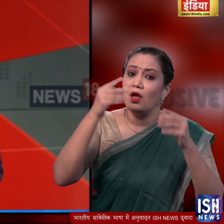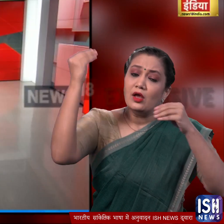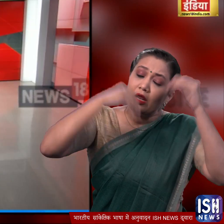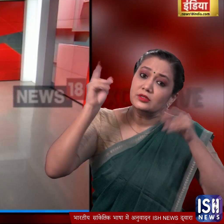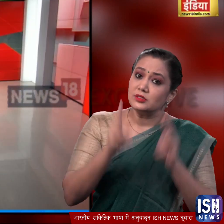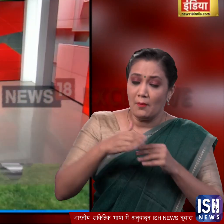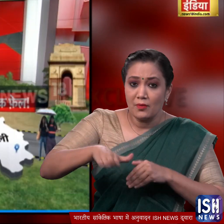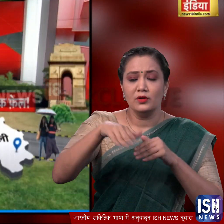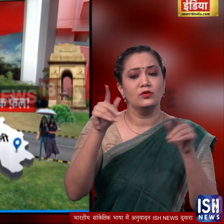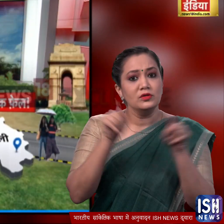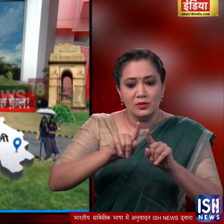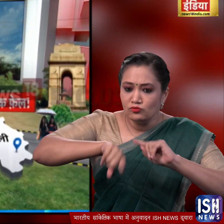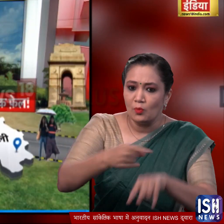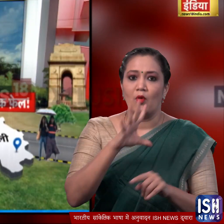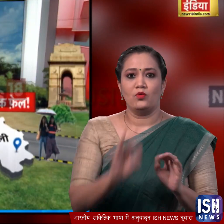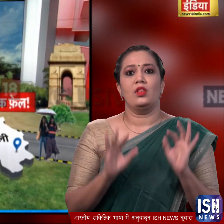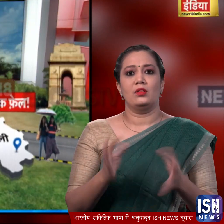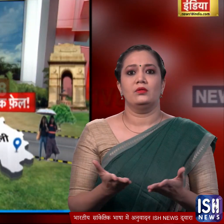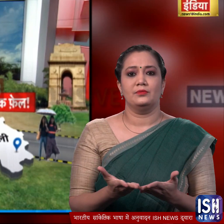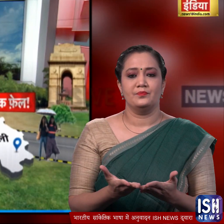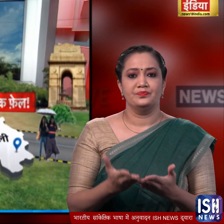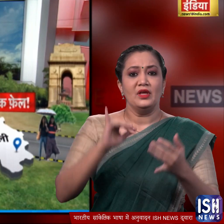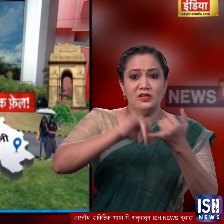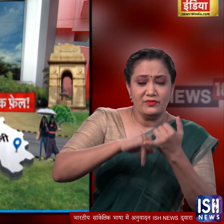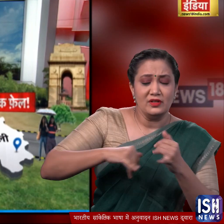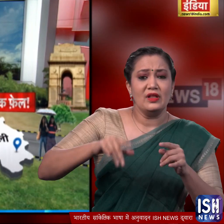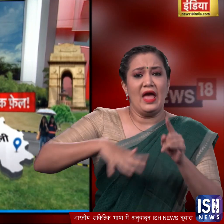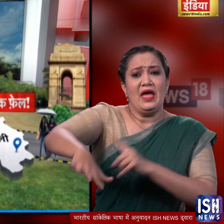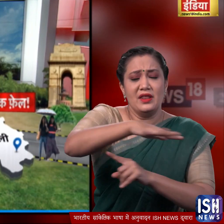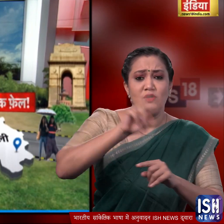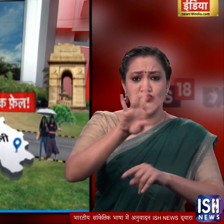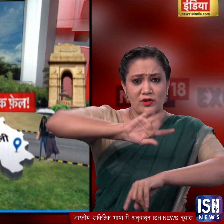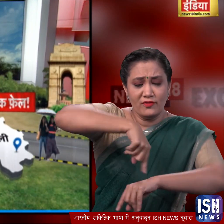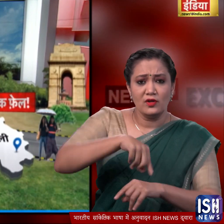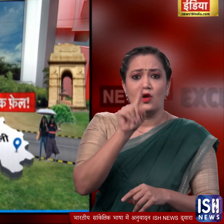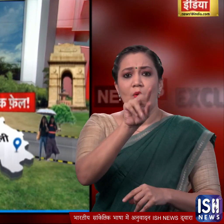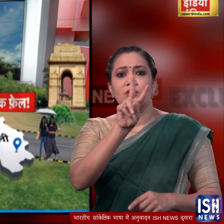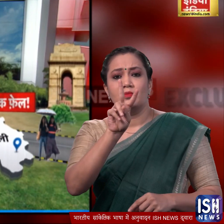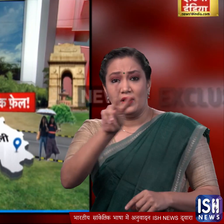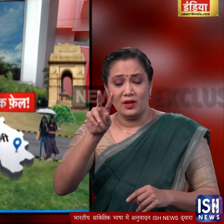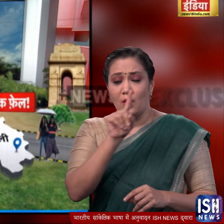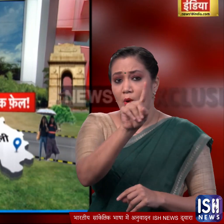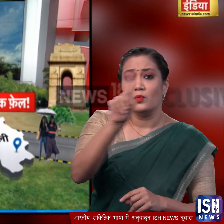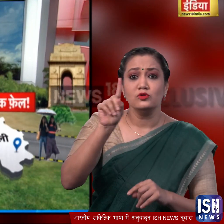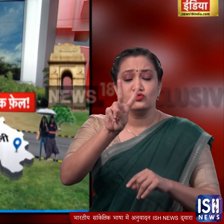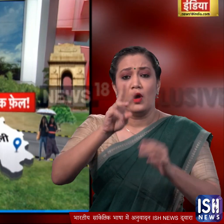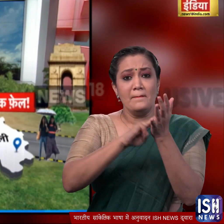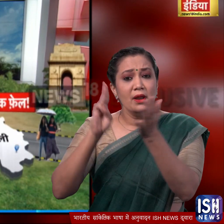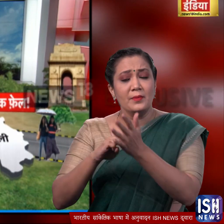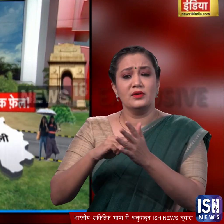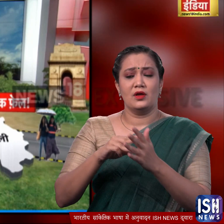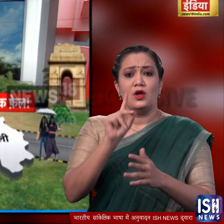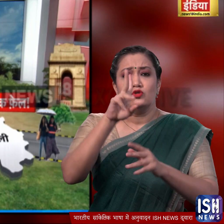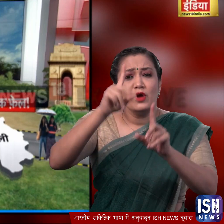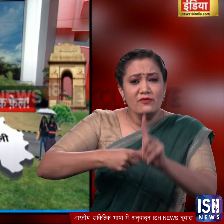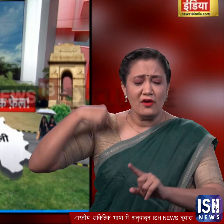वाली, वो अगले दिन सही साबित हुई और सफदरजंग इलाके में बीते 24 घंटे में 112 मिलीमीटर बारिश दर्ज की गई, जो बीते 12